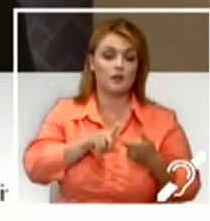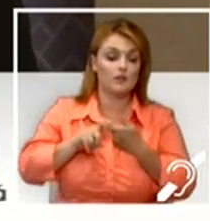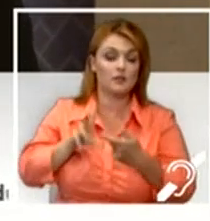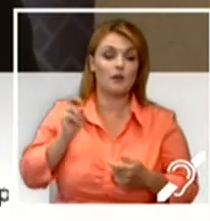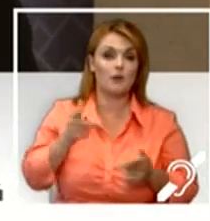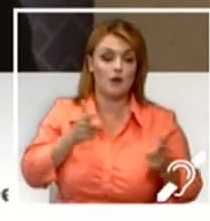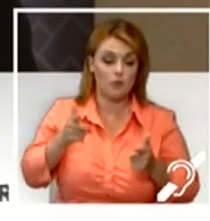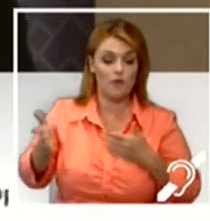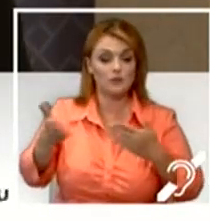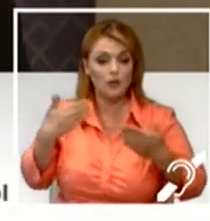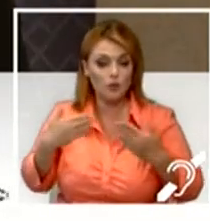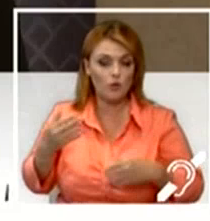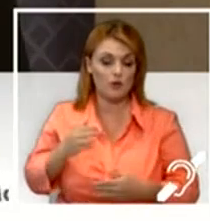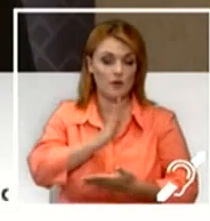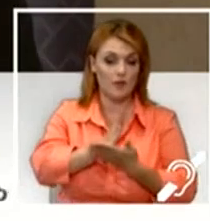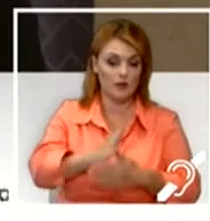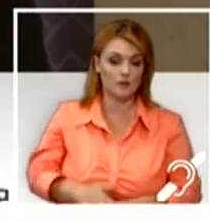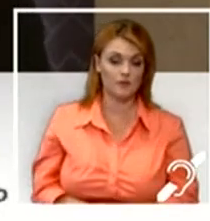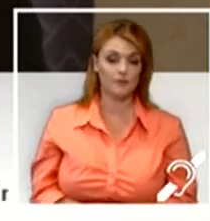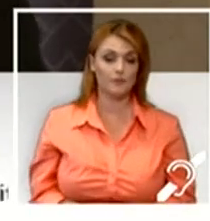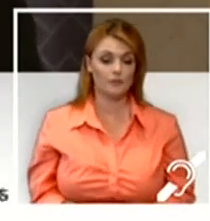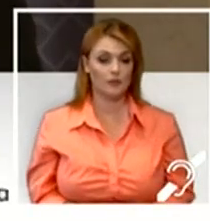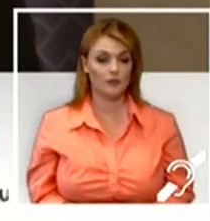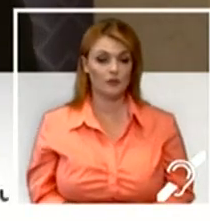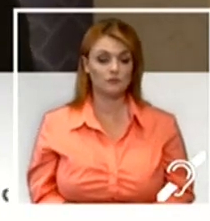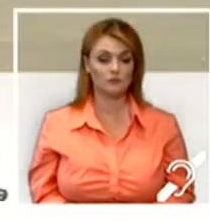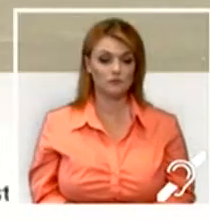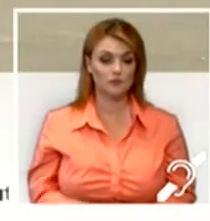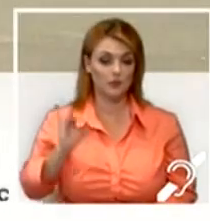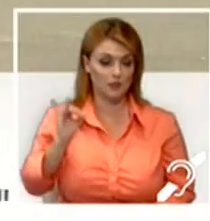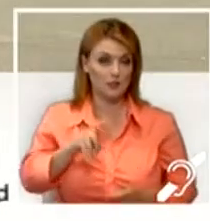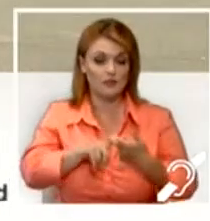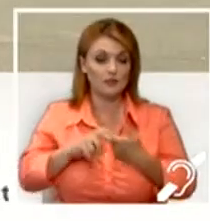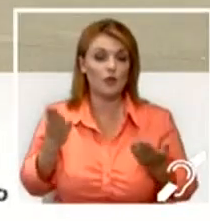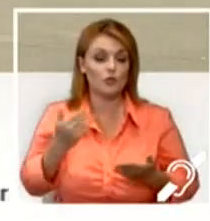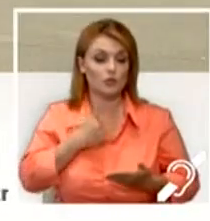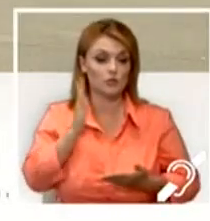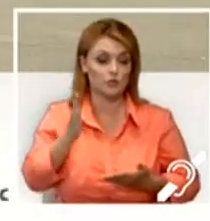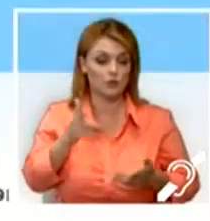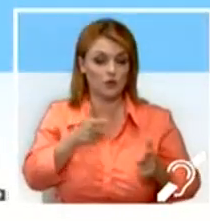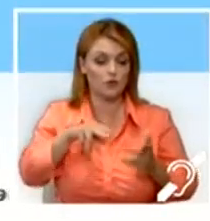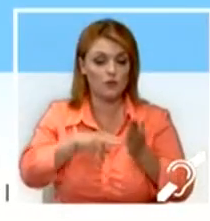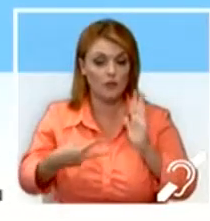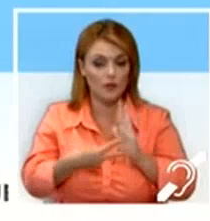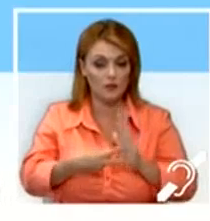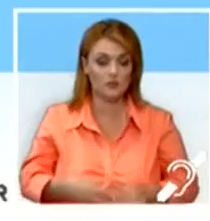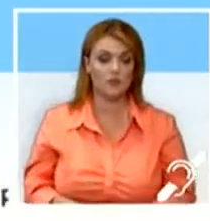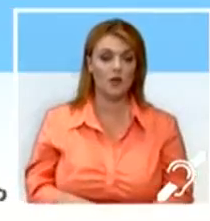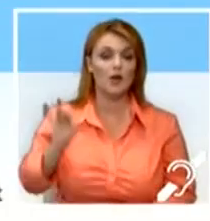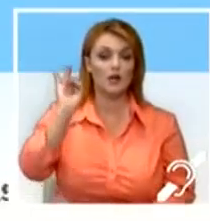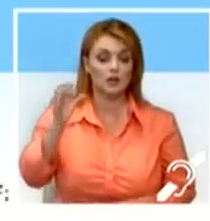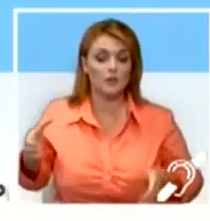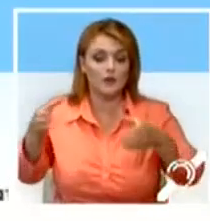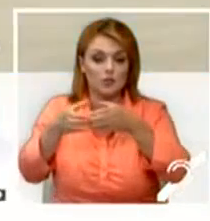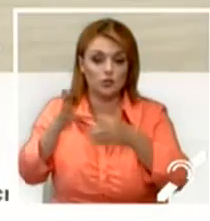totul depinde dacă vom fi capabili să elaborăm anume o viziune, un plan. Nici cei de la Partidul Șor nu cred că federalizarea